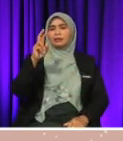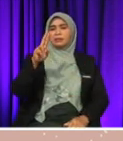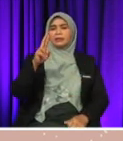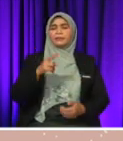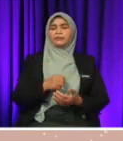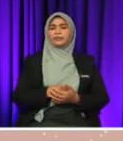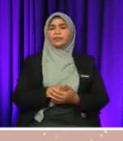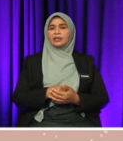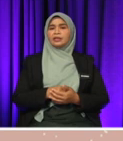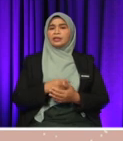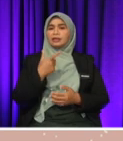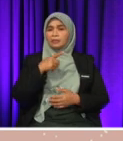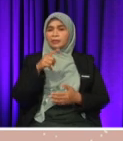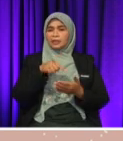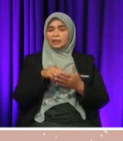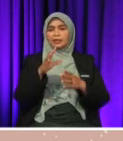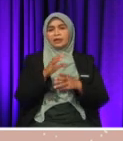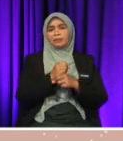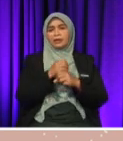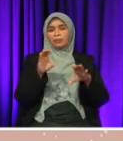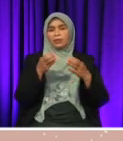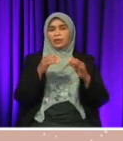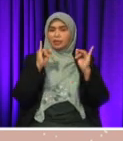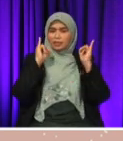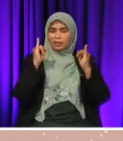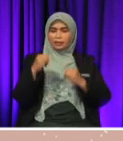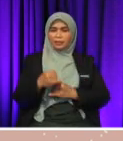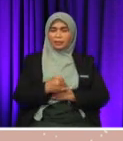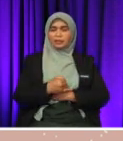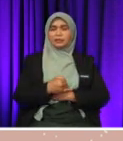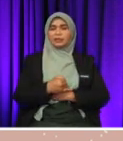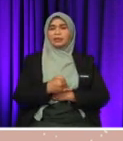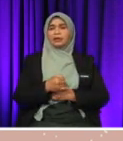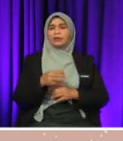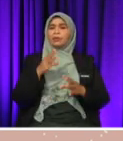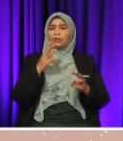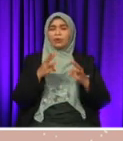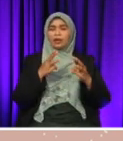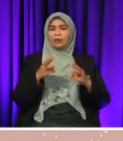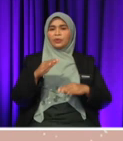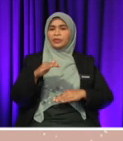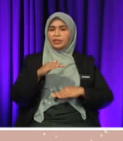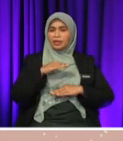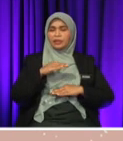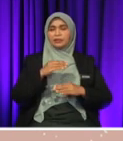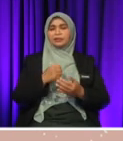dia masih dapat melaksanakan rutin ibadah salat walaupun dalam keadaan Terbatas